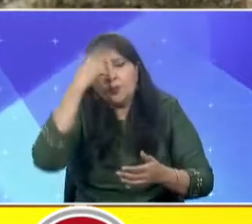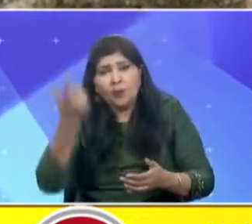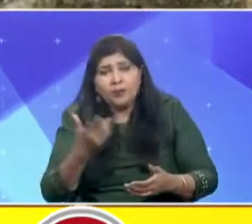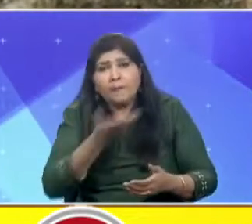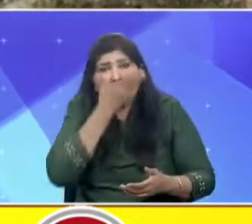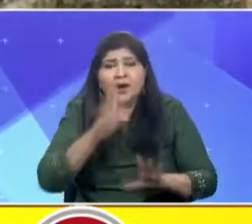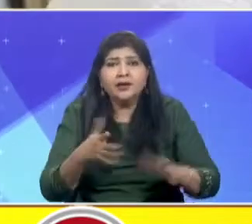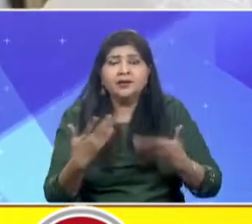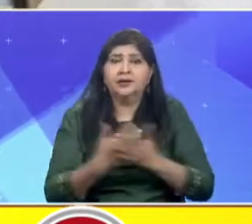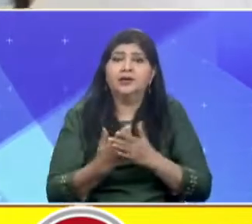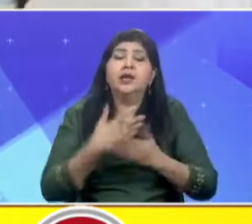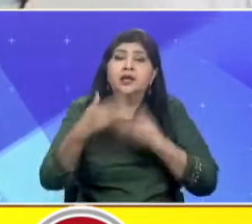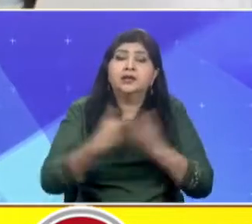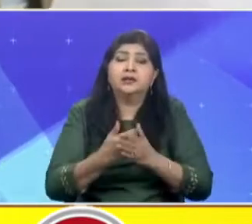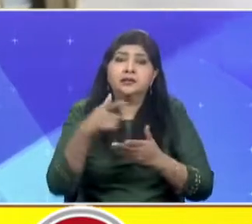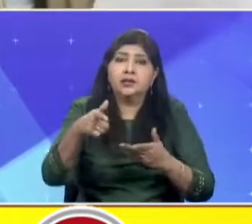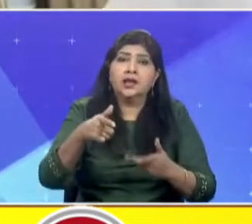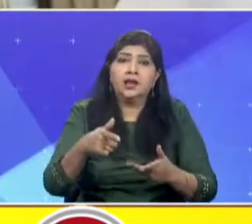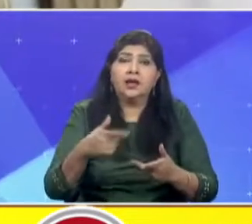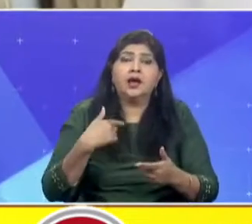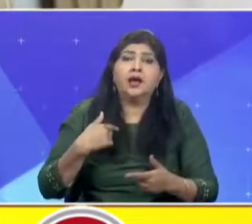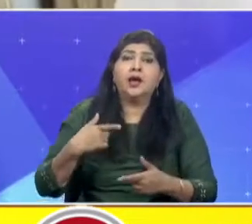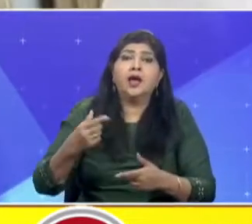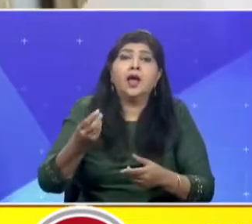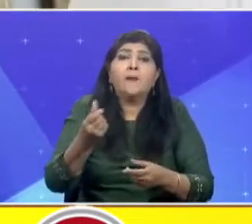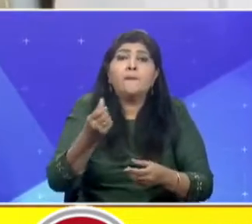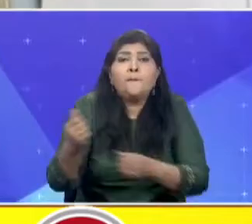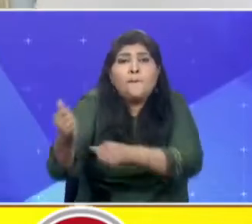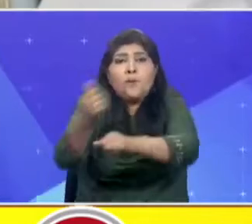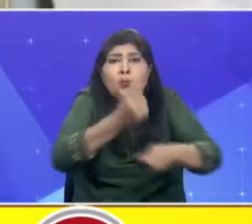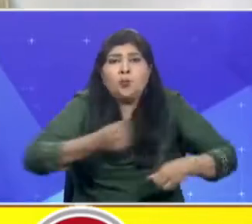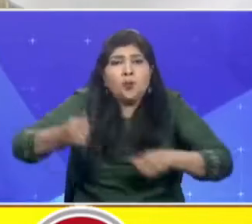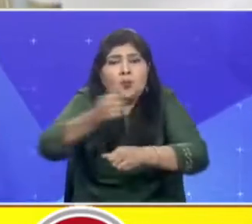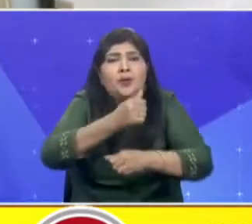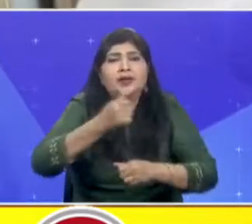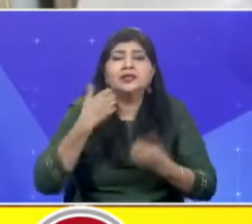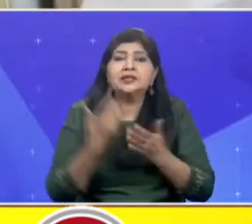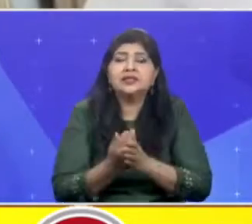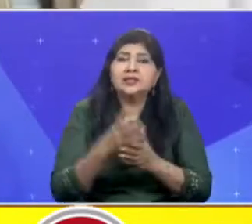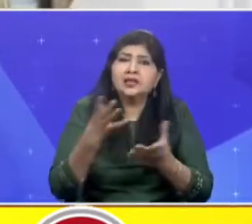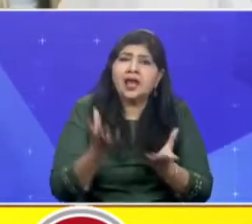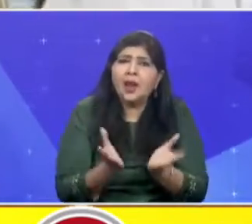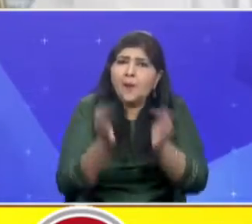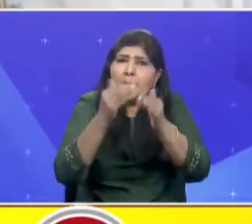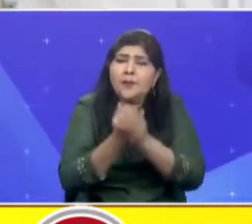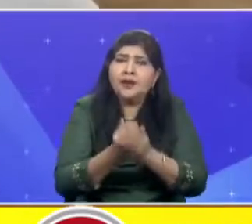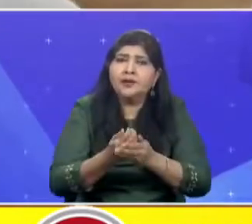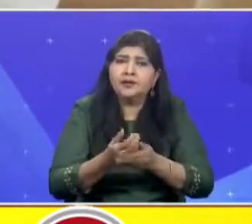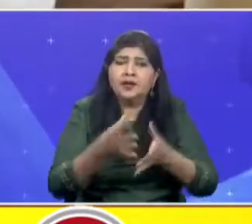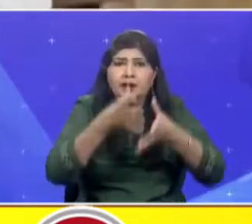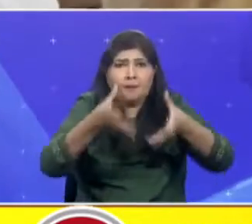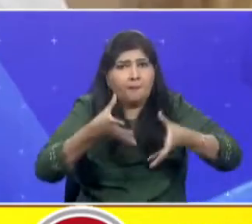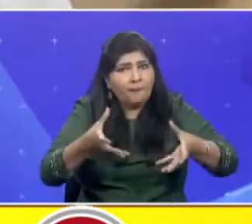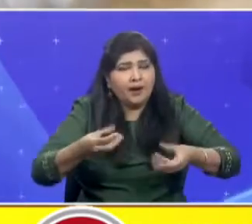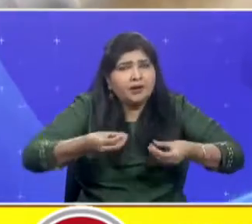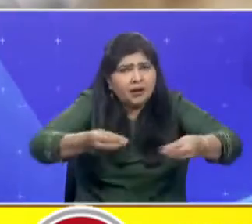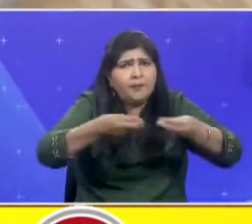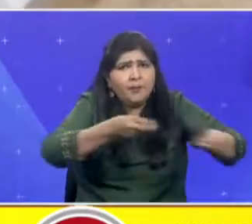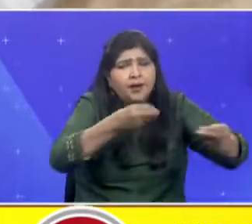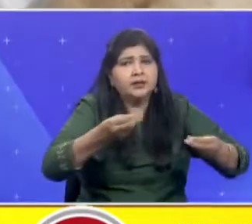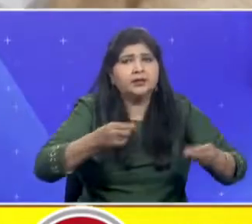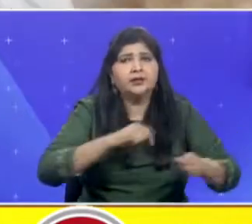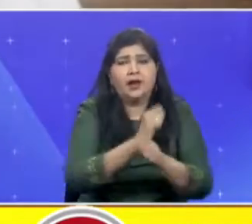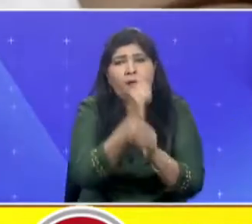हो, इसके लिए मिट्टी के बर्तन बांटने का अभियान चला रहे हैं। गर्मियों